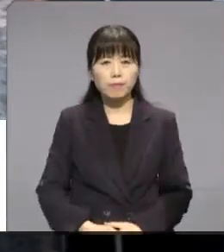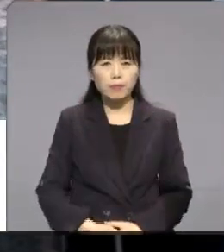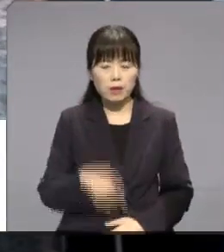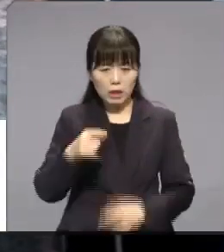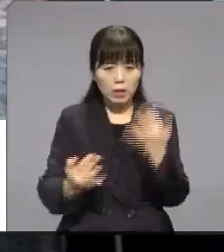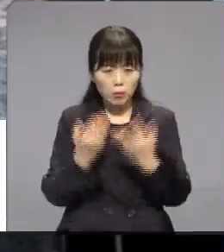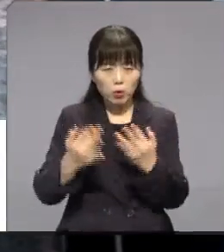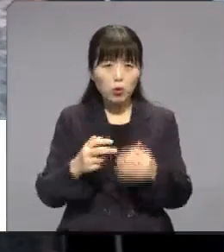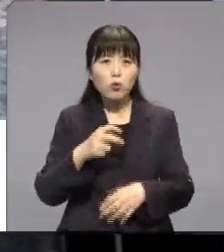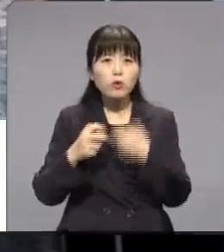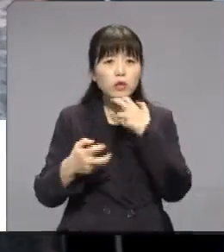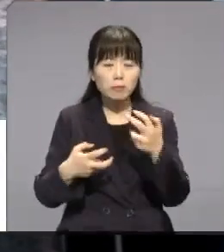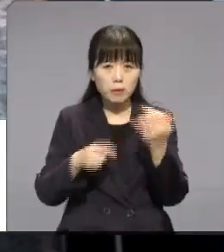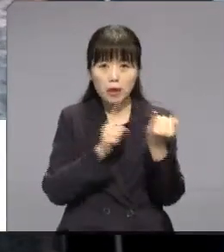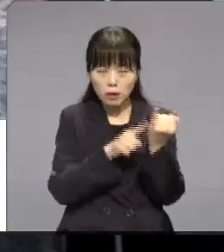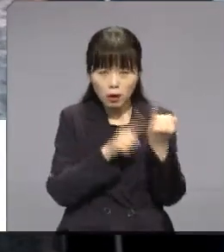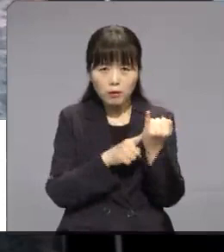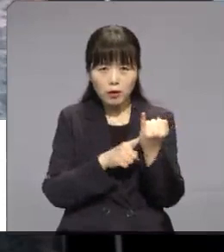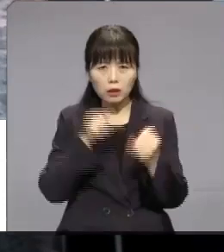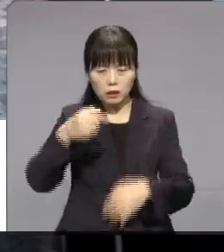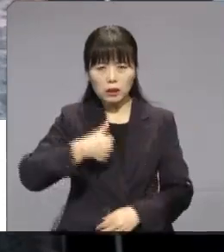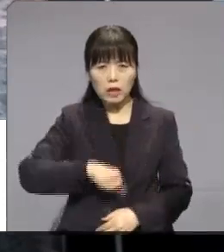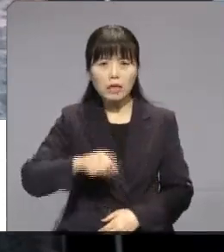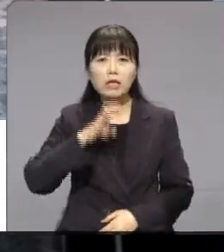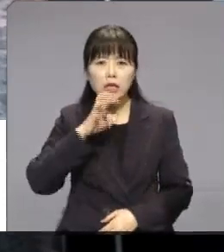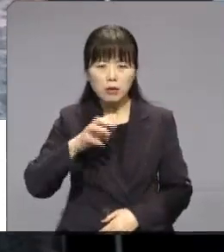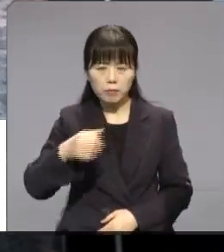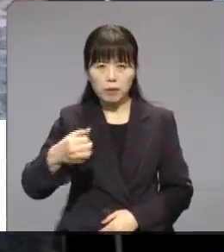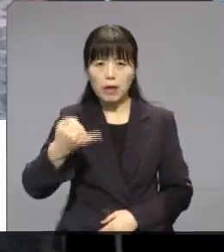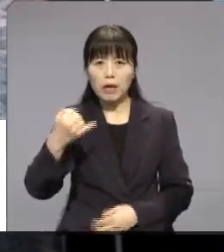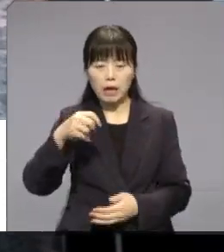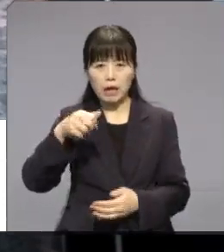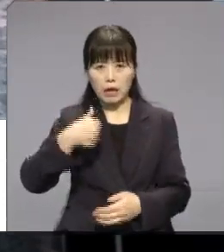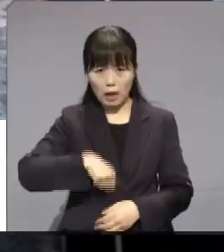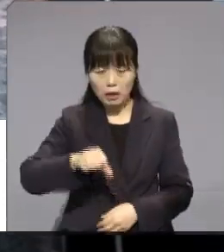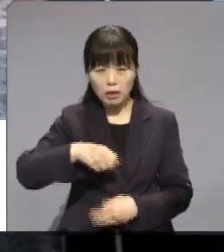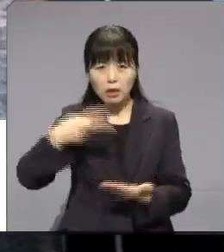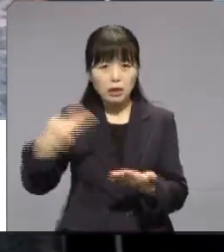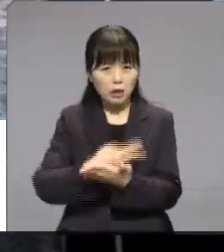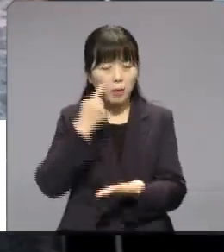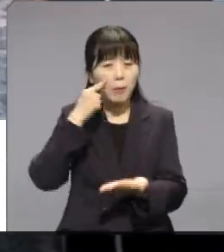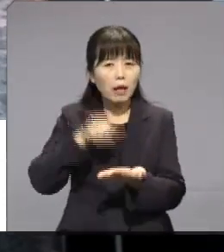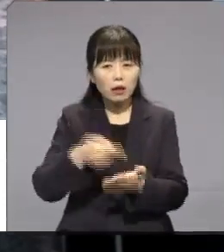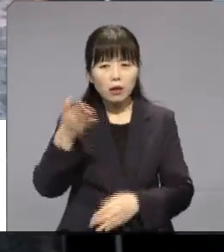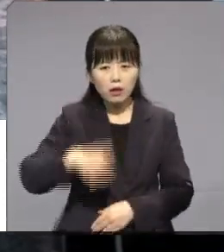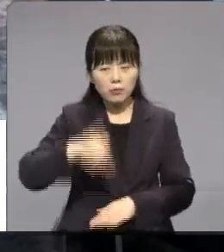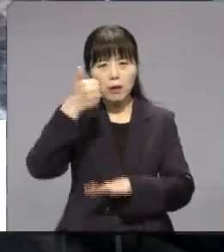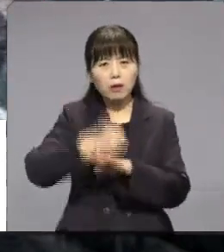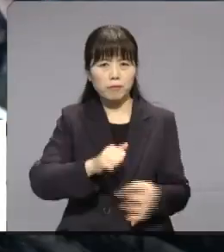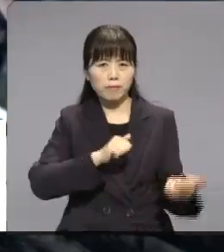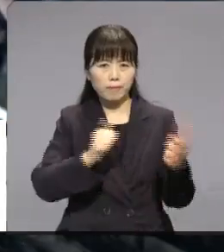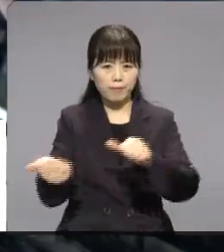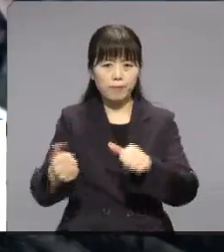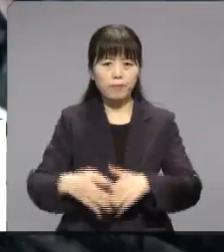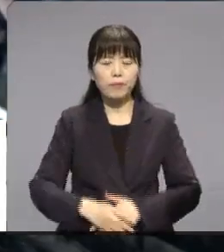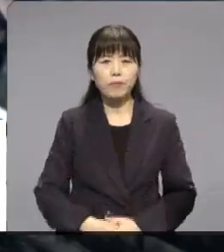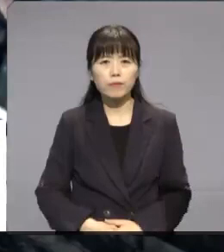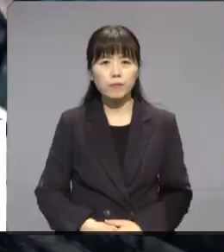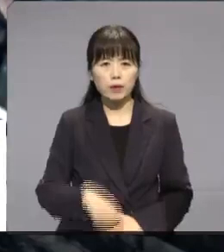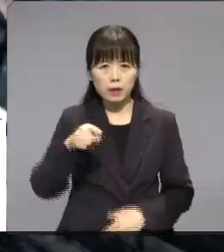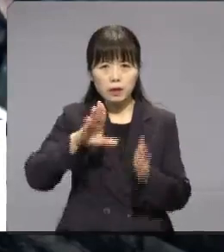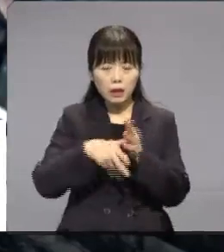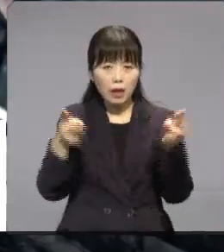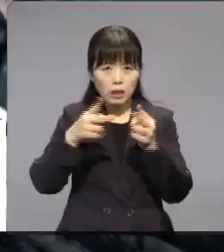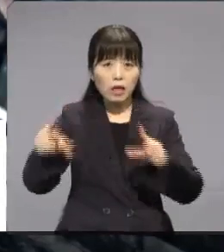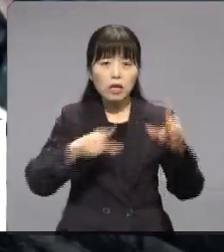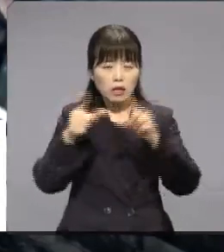이불로 70대 여성 씨와 그의 아들 40대 BC 쓰러진 채로 발견됐지만 끝내 숨졌습니다 당시